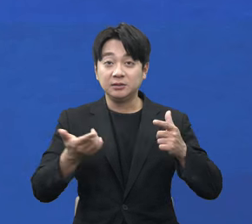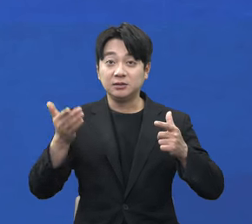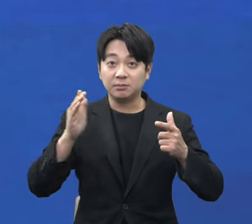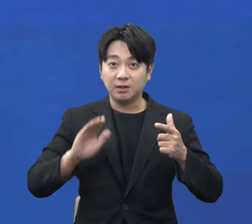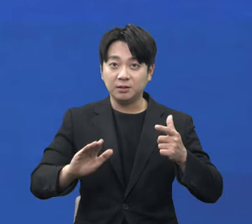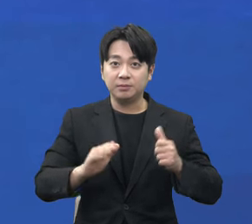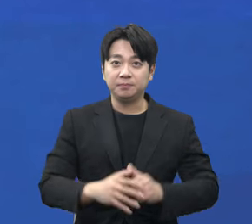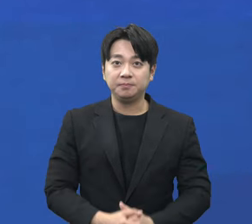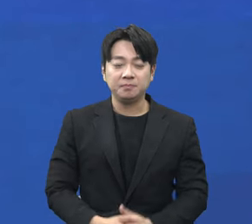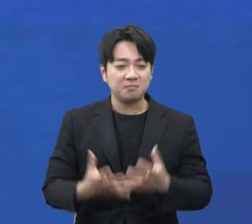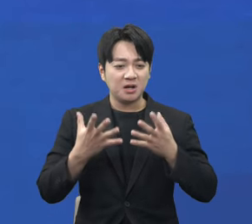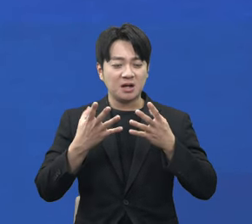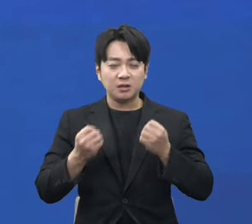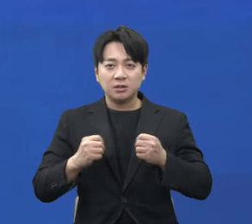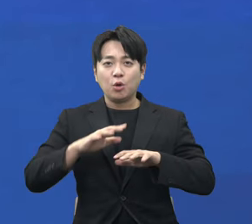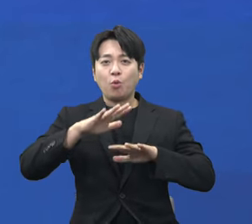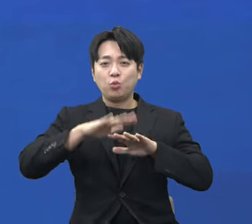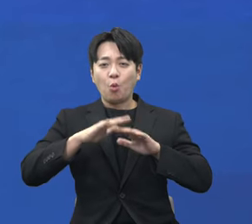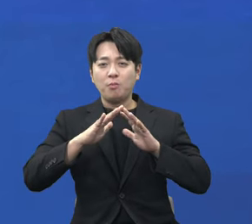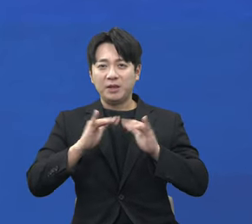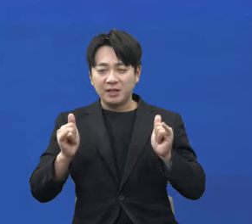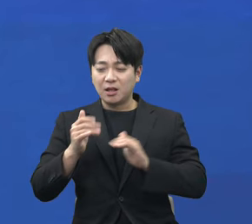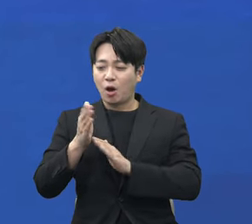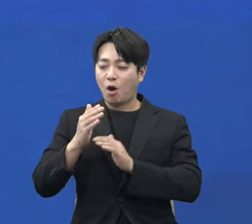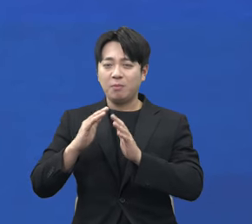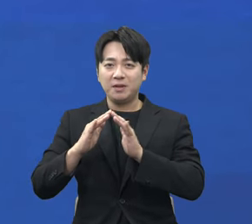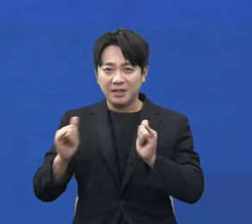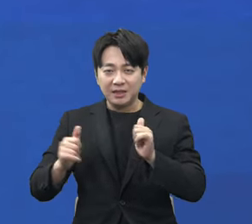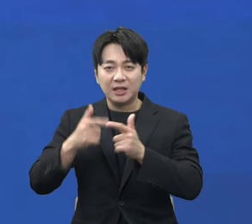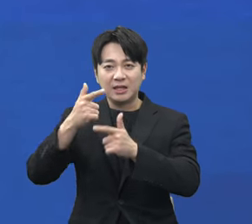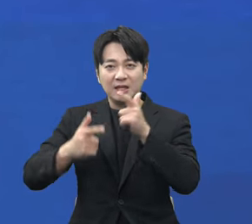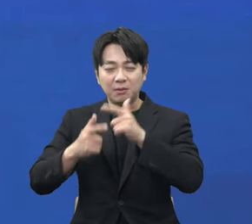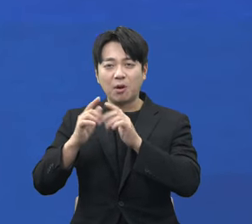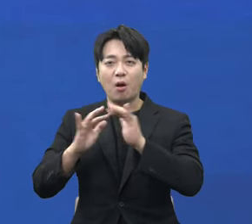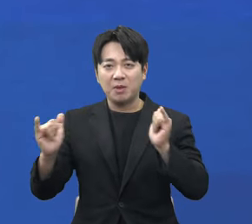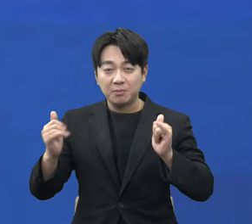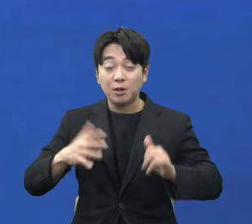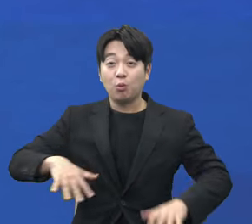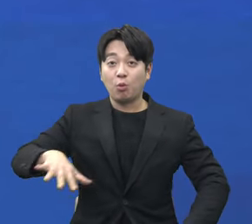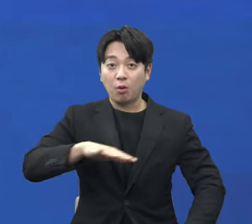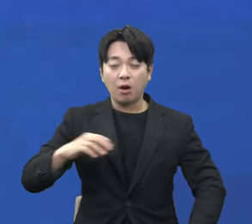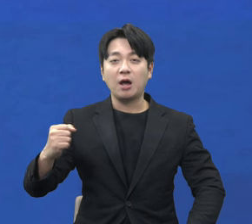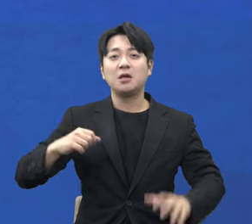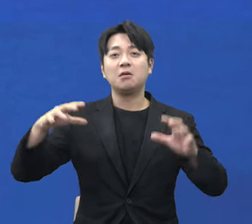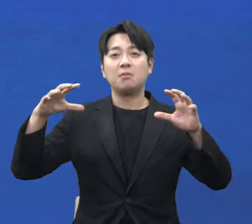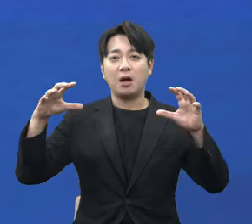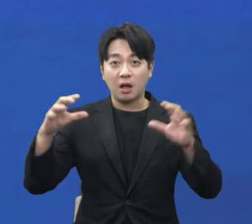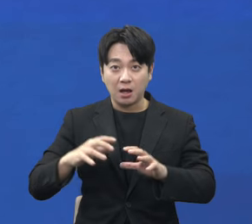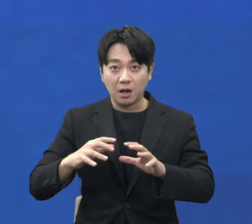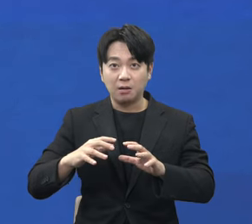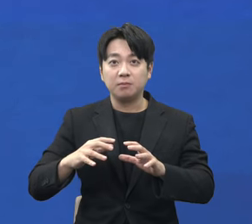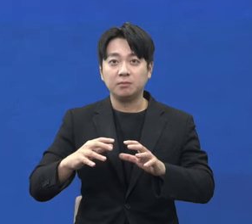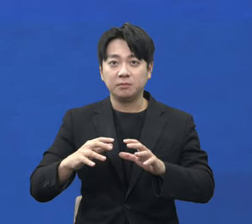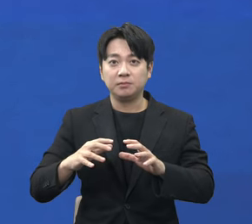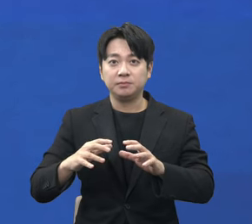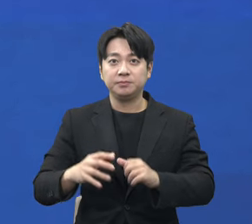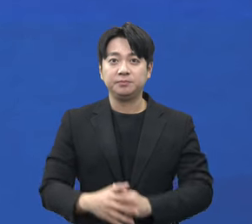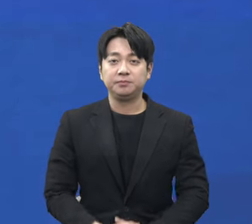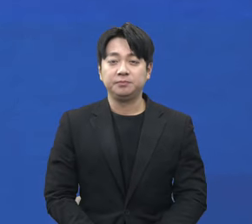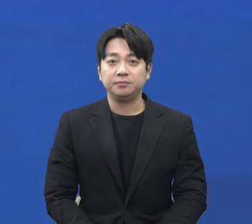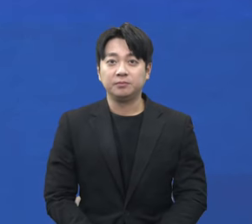수십만 농민, 어민, 임업인과 함께하는 민주당